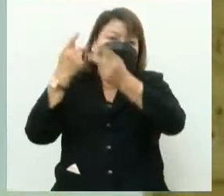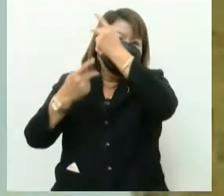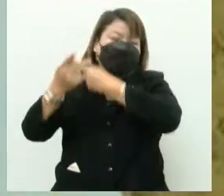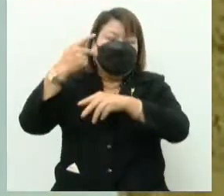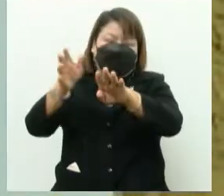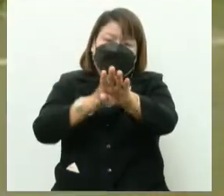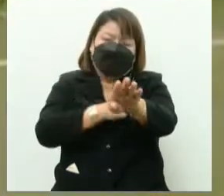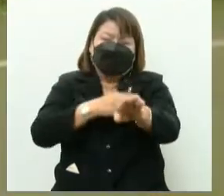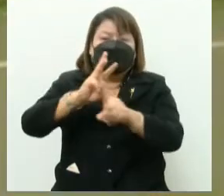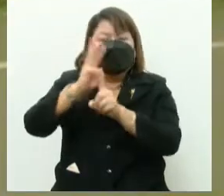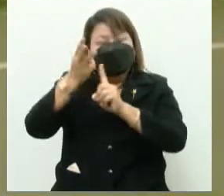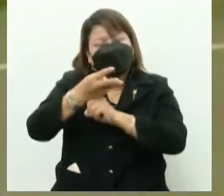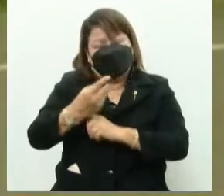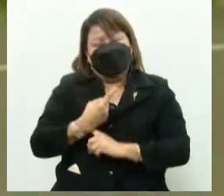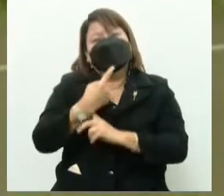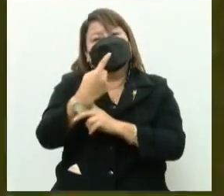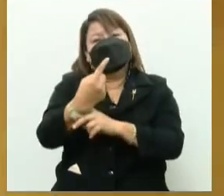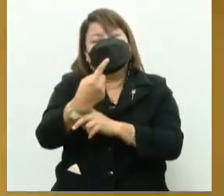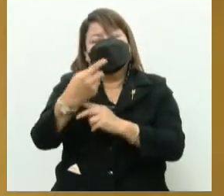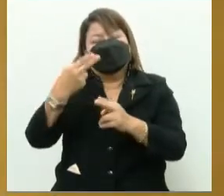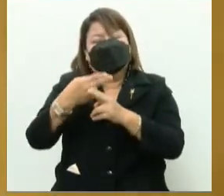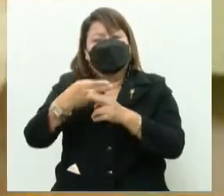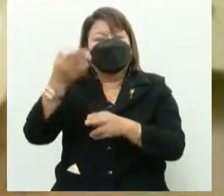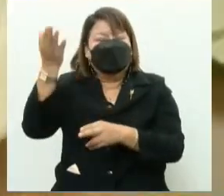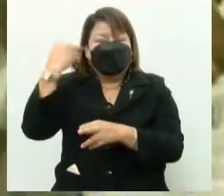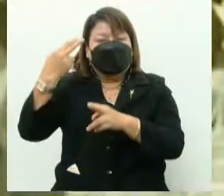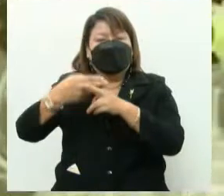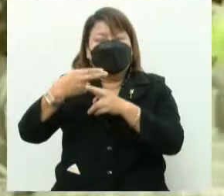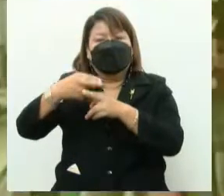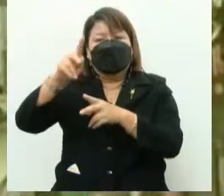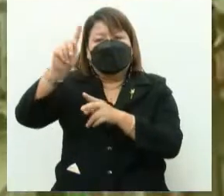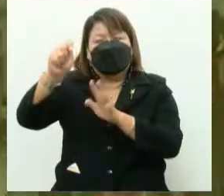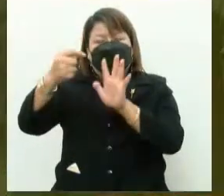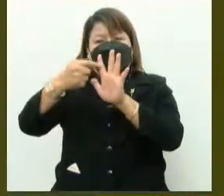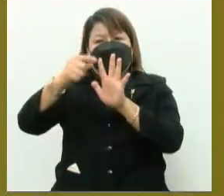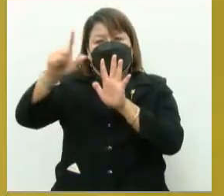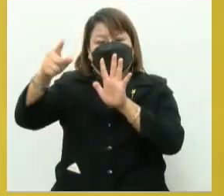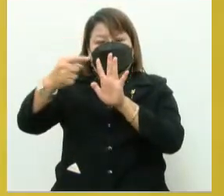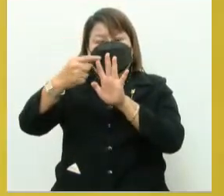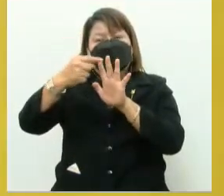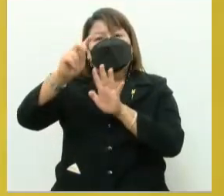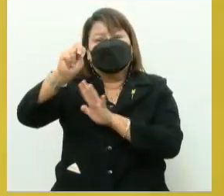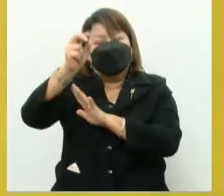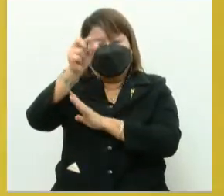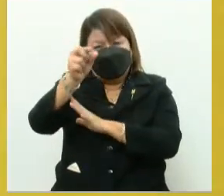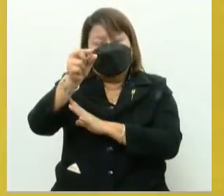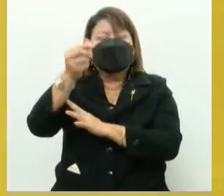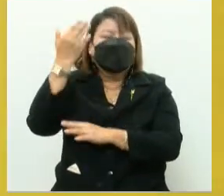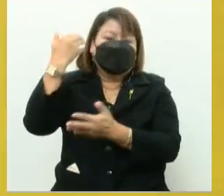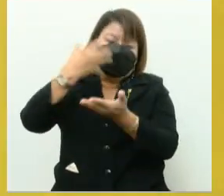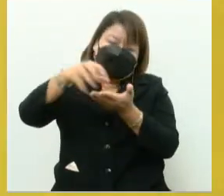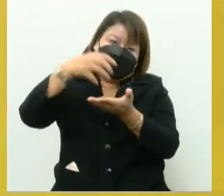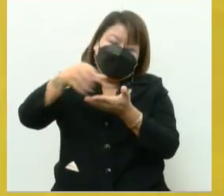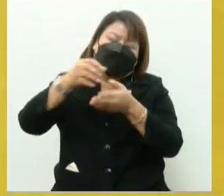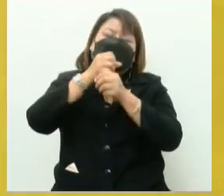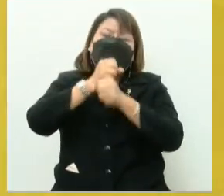ลักษณ์มีชื่อเดิมว่าเมืองตะลุงตามความเชื่อของผู้เฒ่าผู้แก่ที่เล่าสืบต่อมาว่ารัช